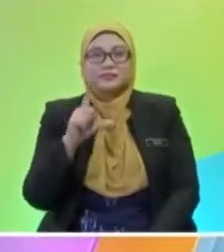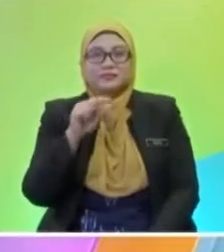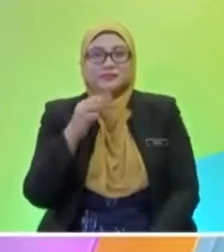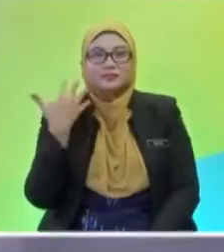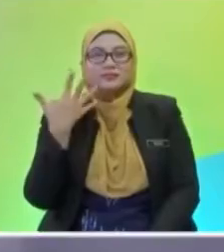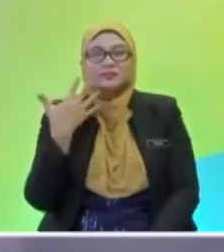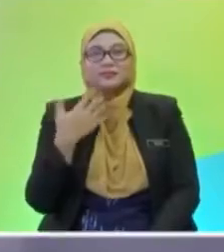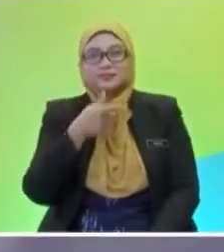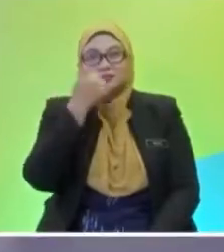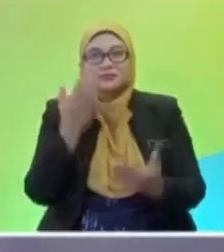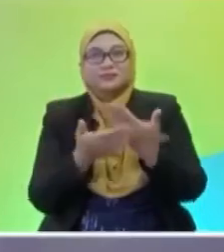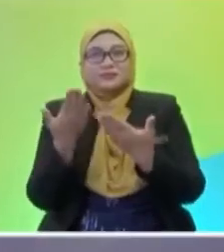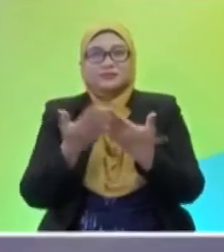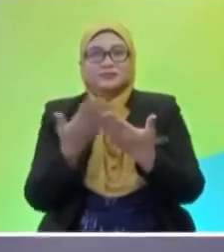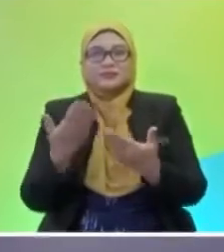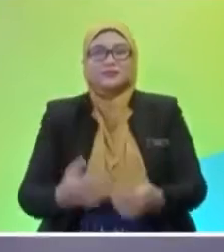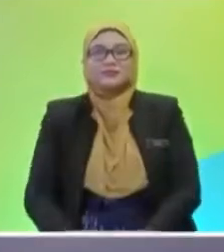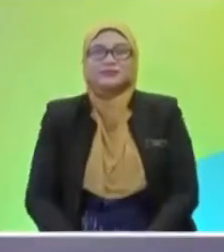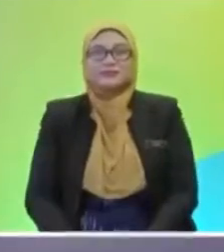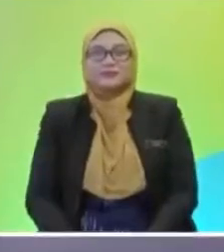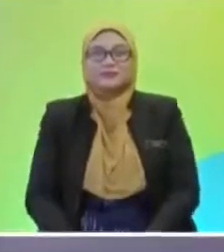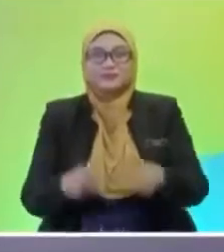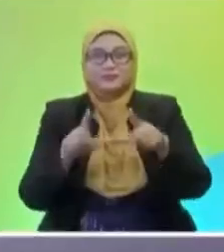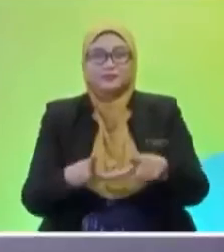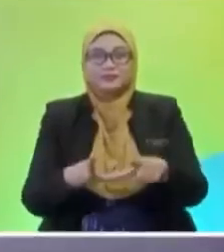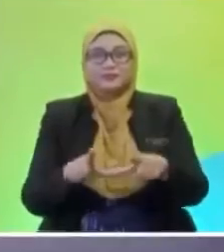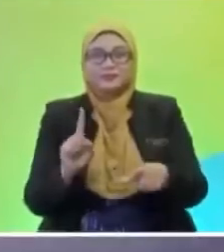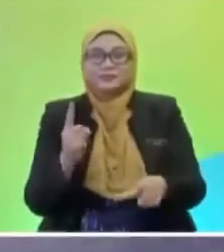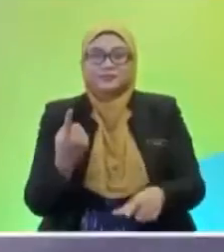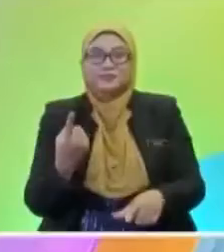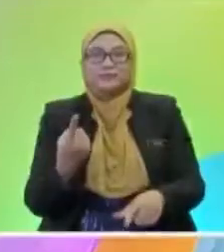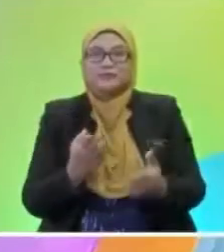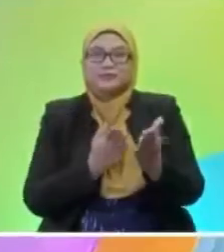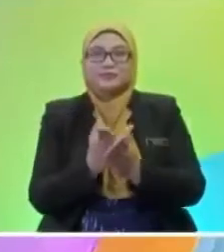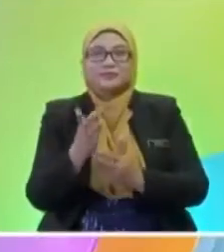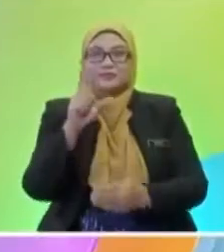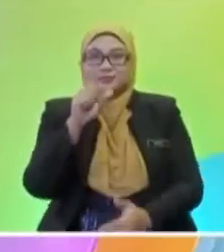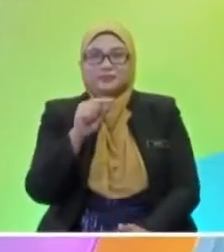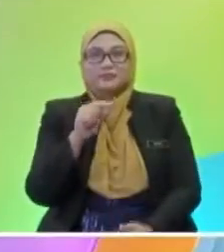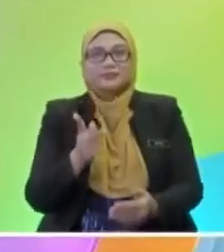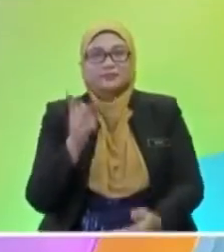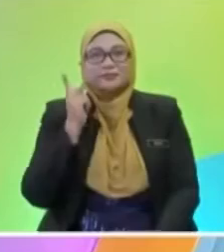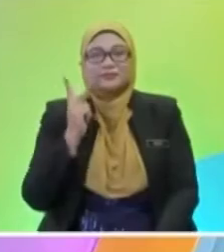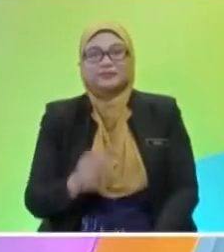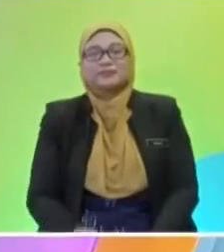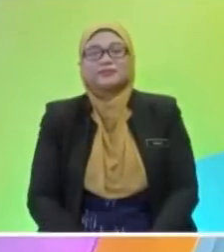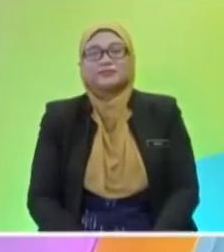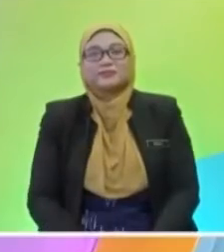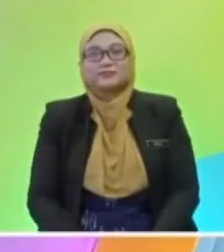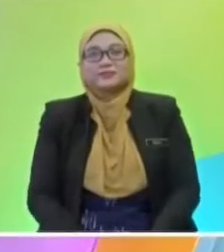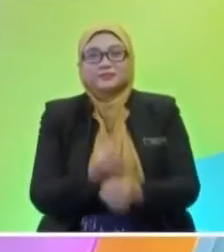saja. Kita letak atas ni, dia akan terus terlekat. Okey.